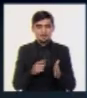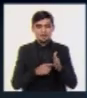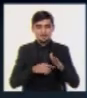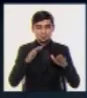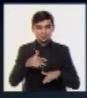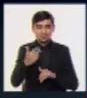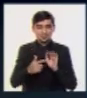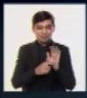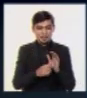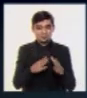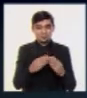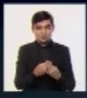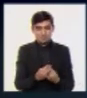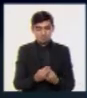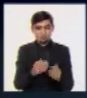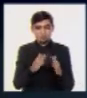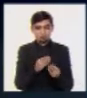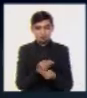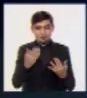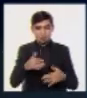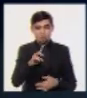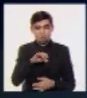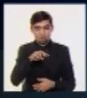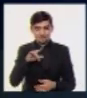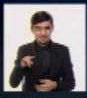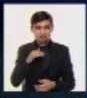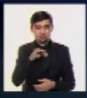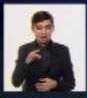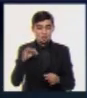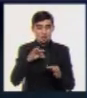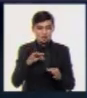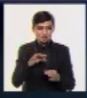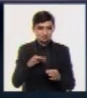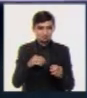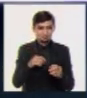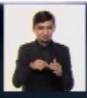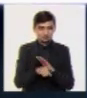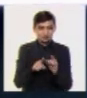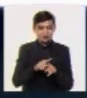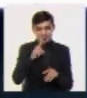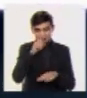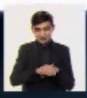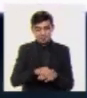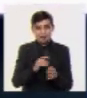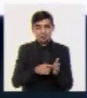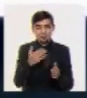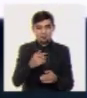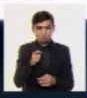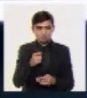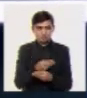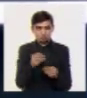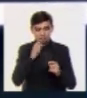Қарағандыда 37 отбасы баспаналы болды. Бүгін Нұрлы жер бағдарламасы бойынша Қарағанды әкімі тұрғындарға салтанат түрде кілт